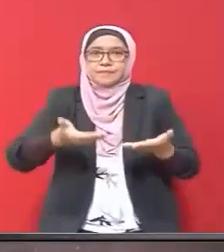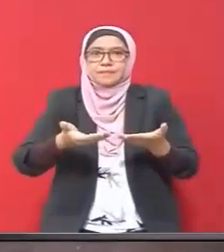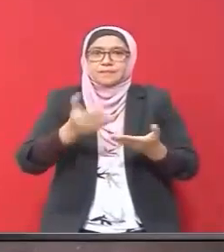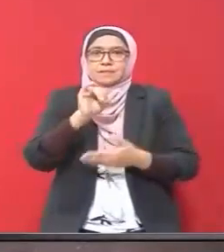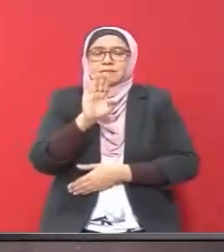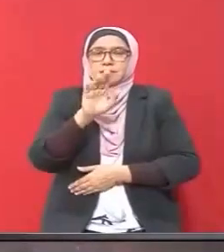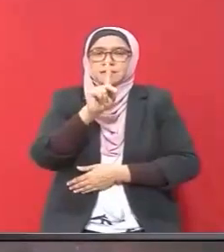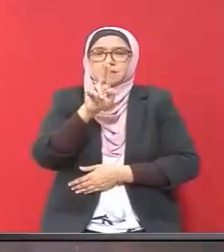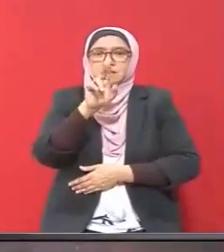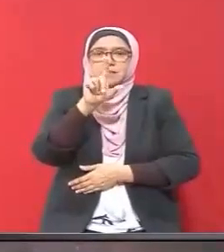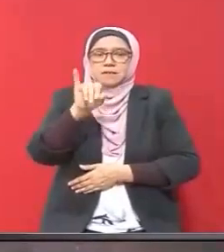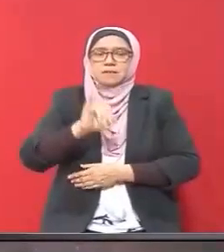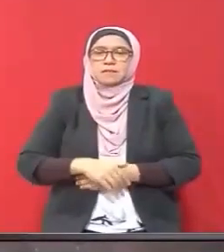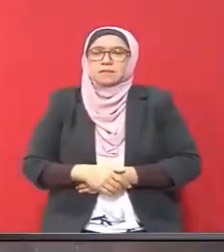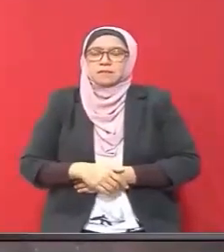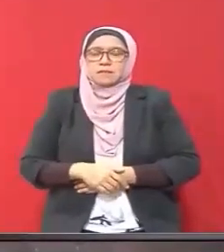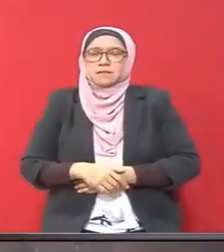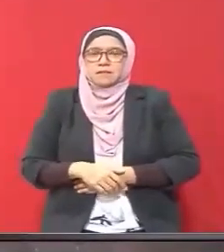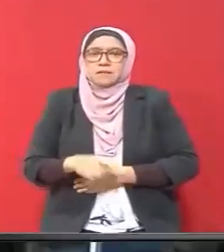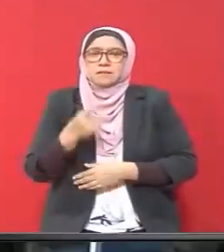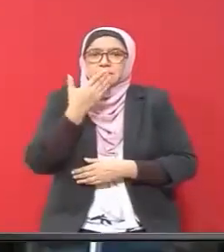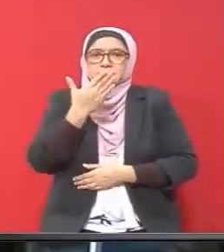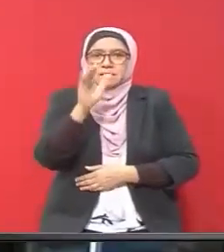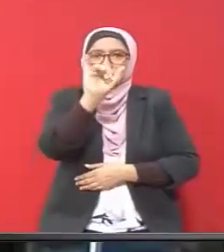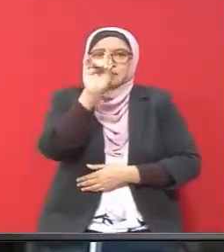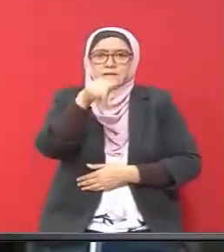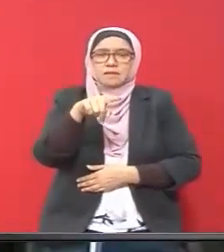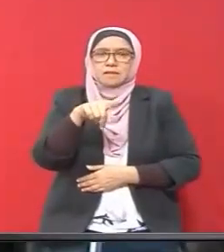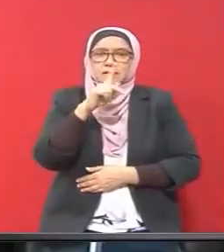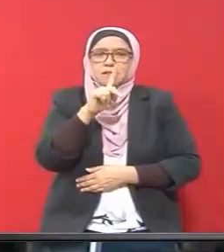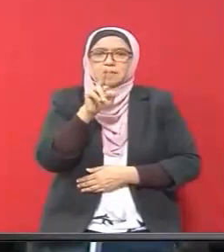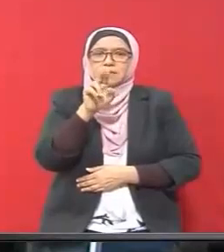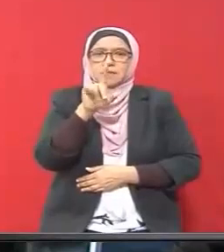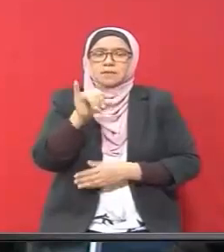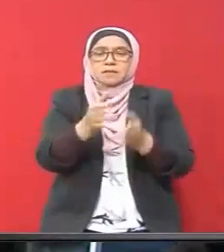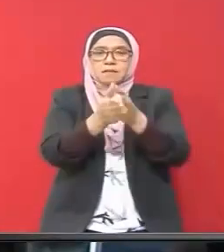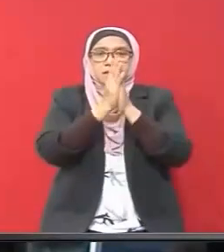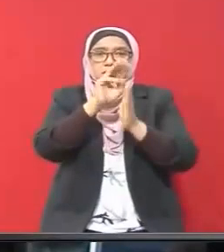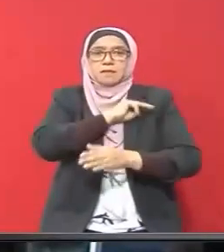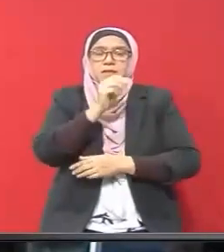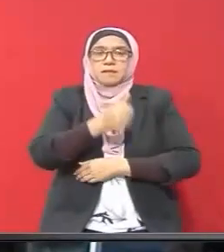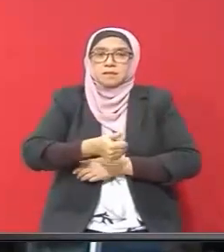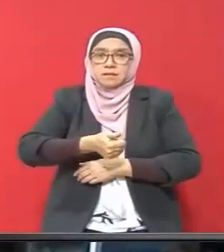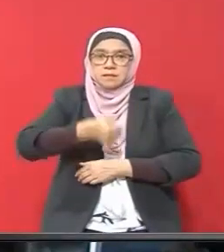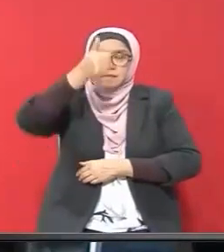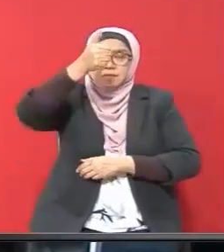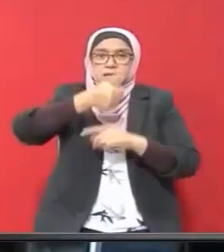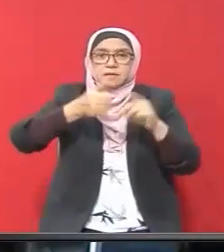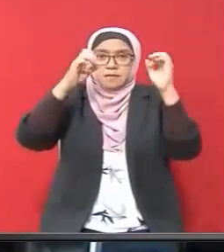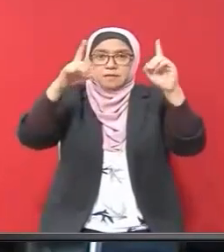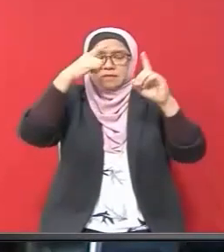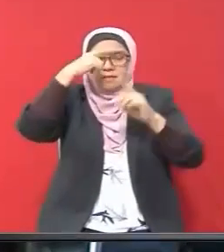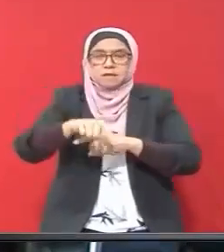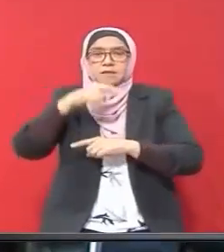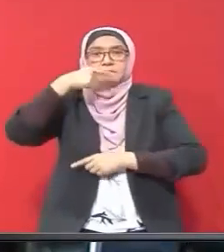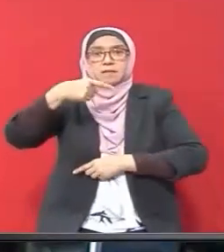Hai teman kasih datok Spike kyyngg aku lainnya meminta-minta menteri karena pendidikan menyatakan keberkesanan